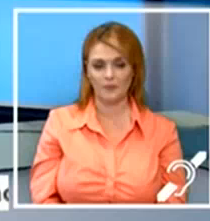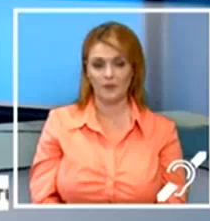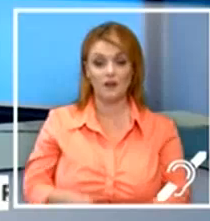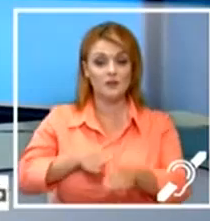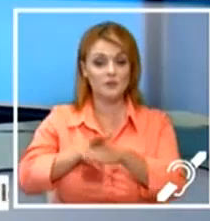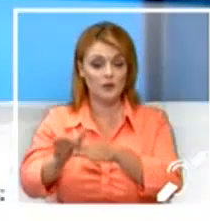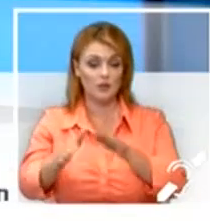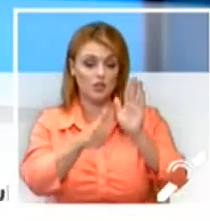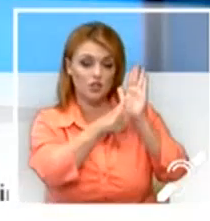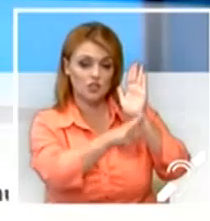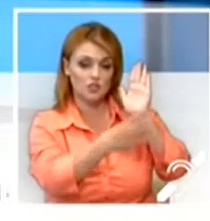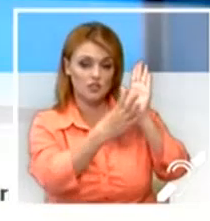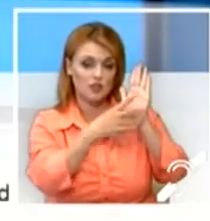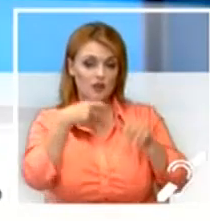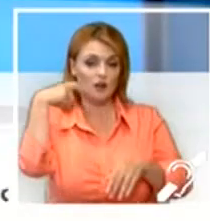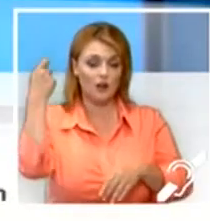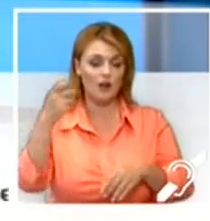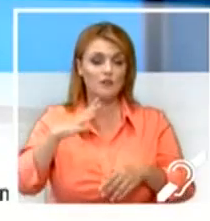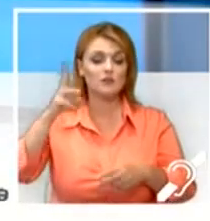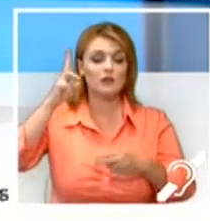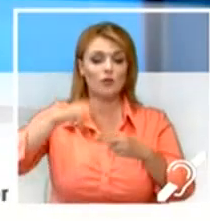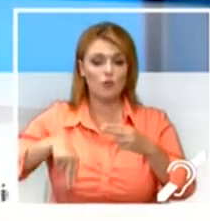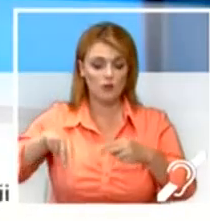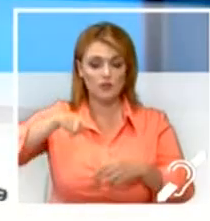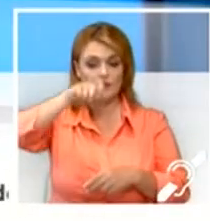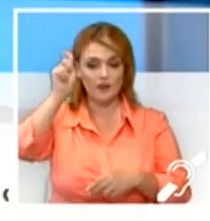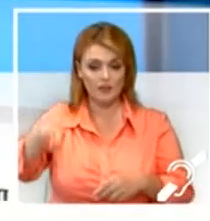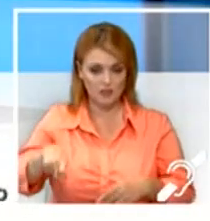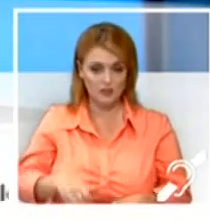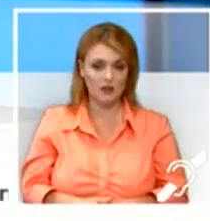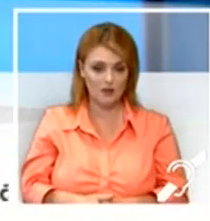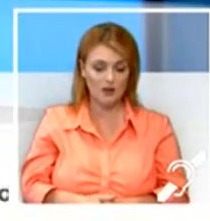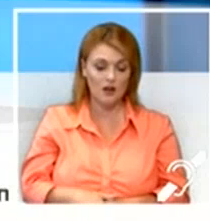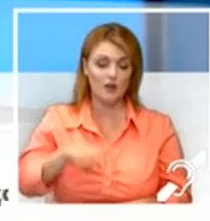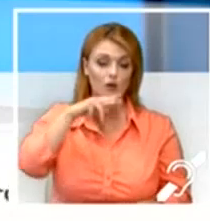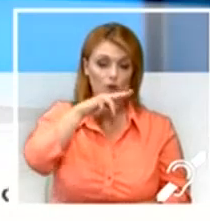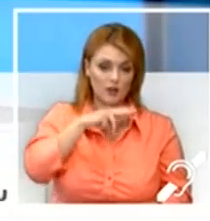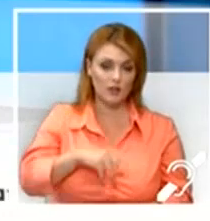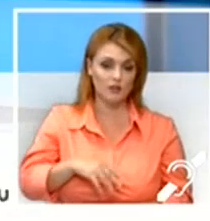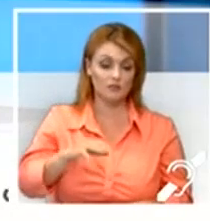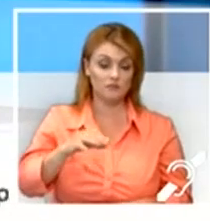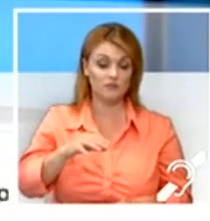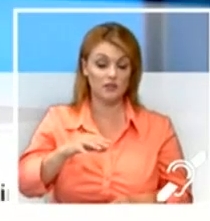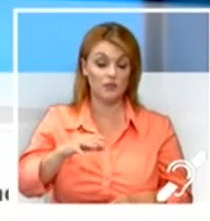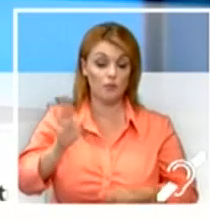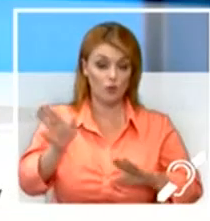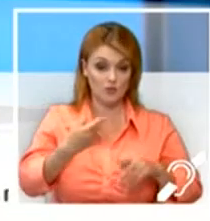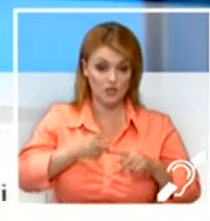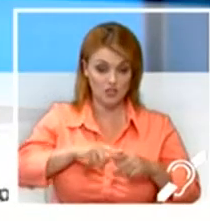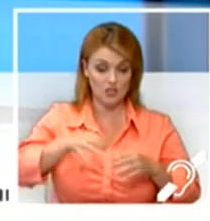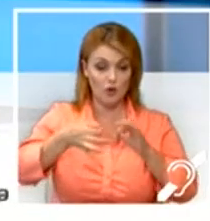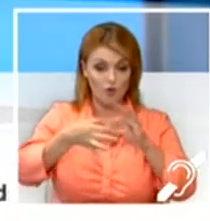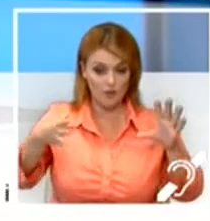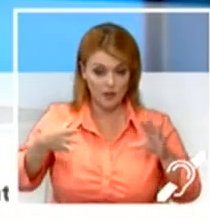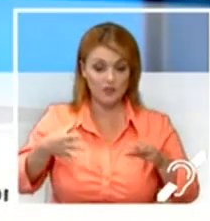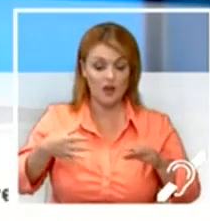S-au împlinit 69 de ani de la încheierea armistițiului ce a oprit focul în peninsula Coreea și a împărțit-o în două. A fost cel